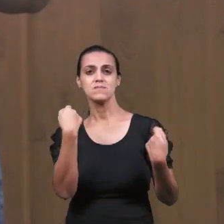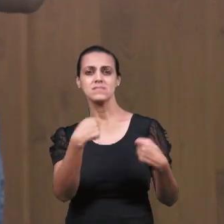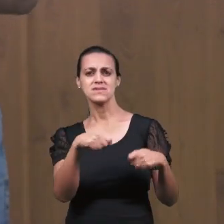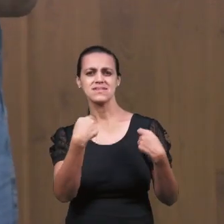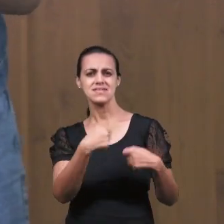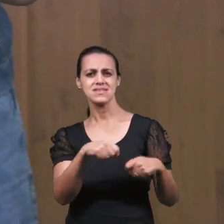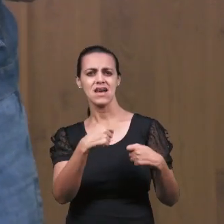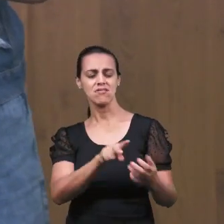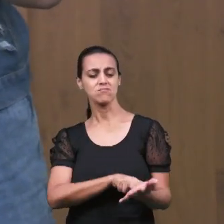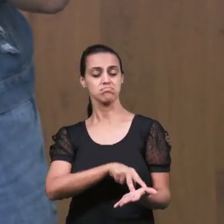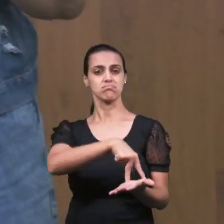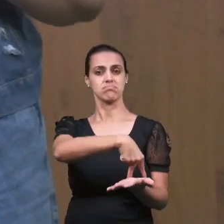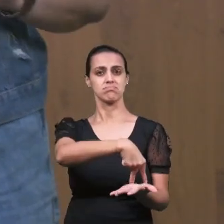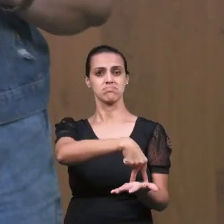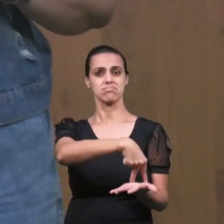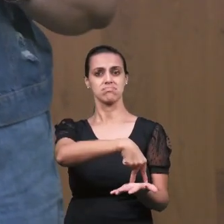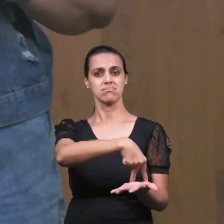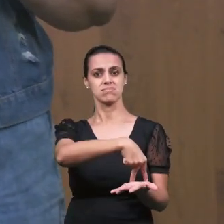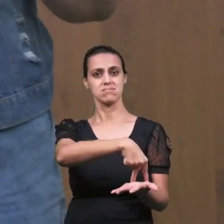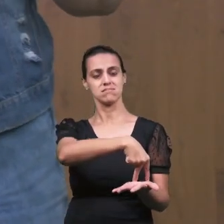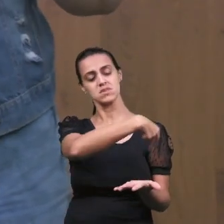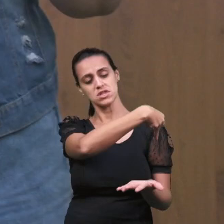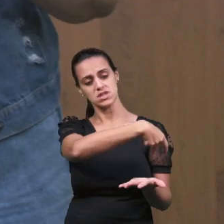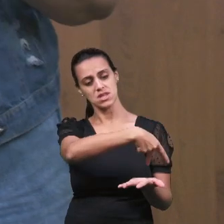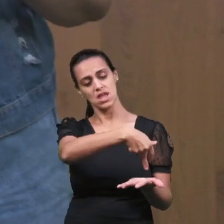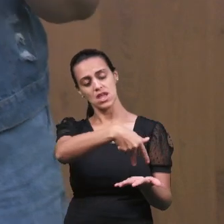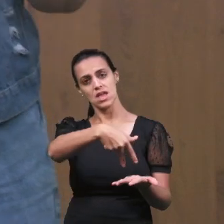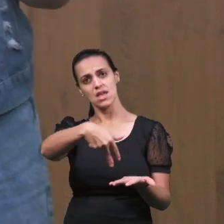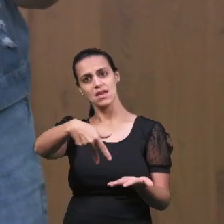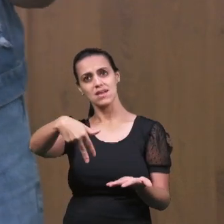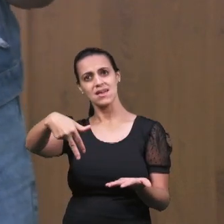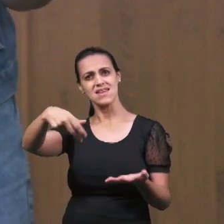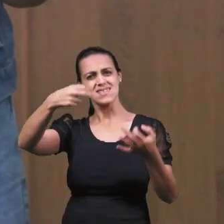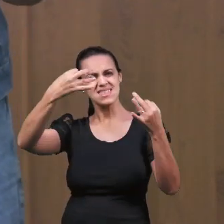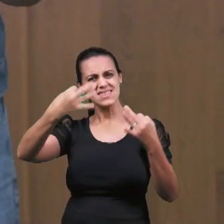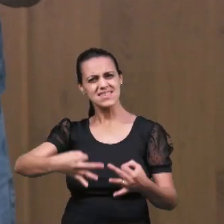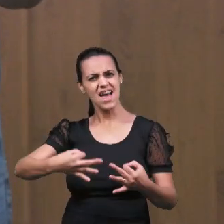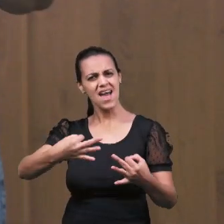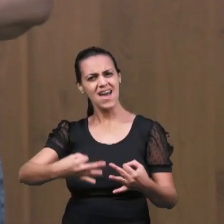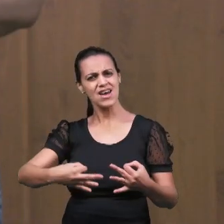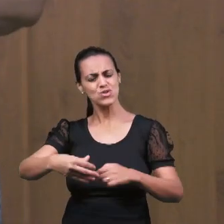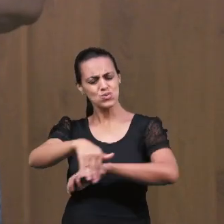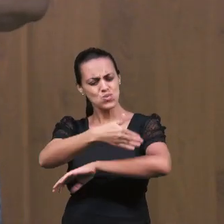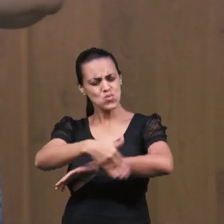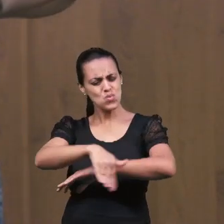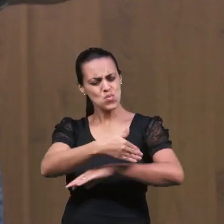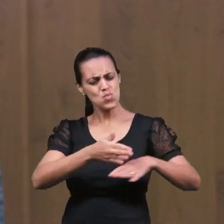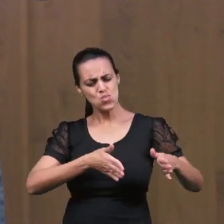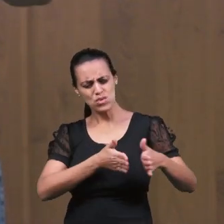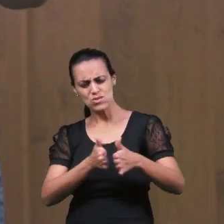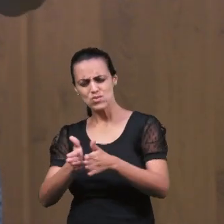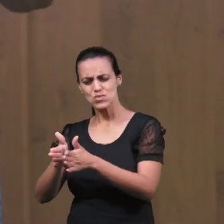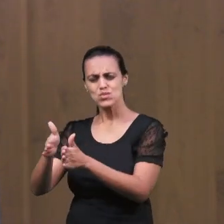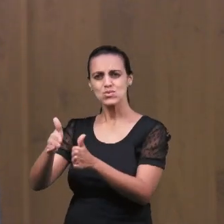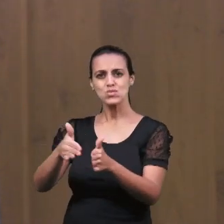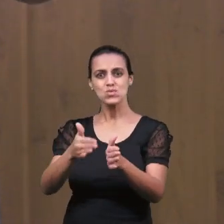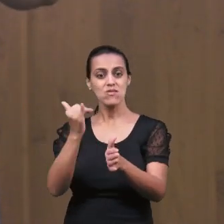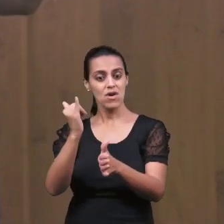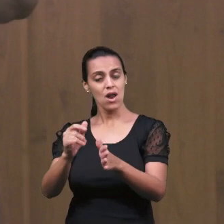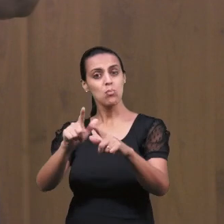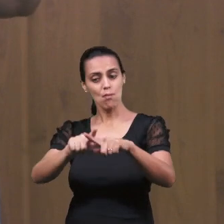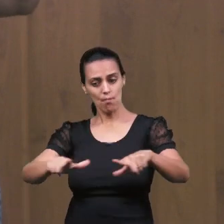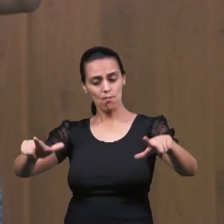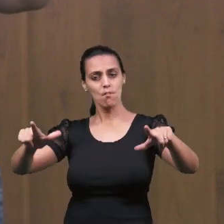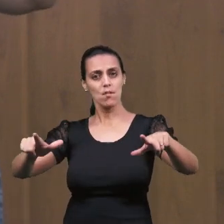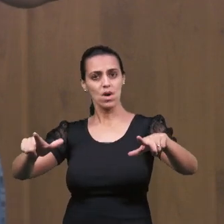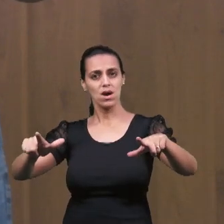Le Seigneur est merveilleux, n'est-ce pas? Il a parlé à Philippe, un disciple de Jésus, qu'il devrait se lever